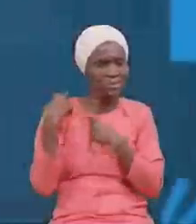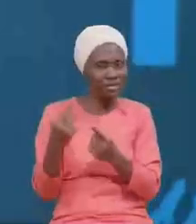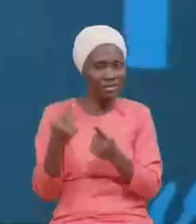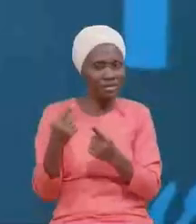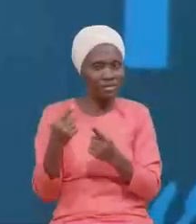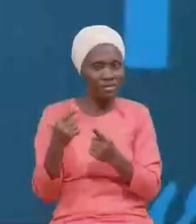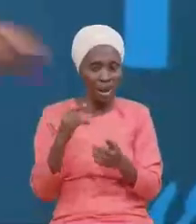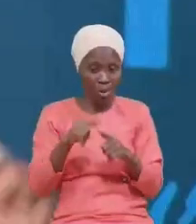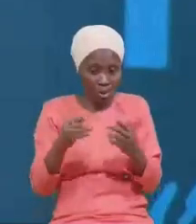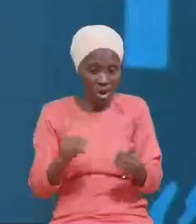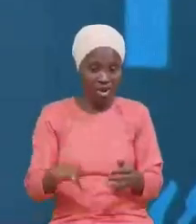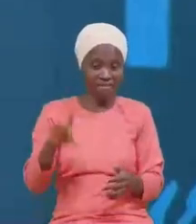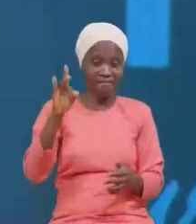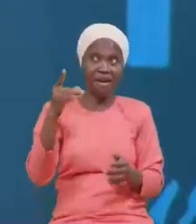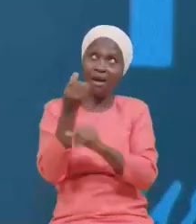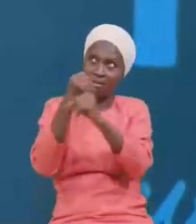maintenant j'ai trouvé le Sauveur.